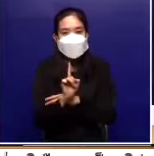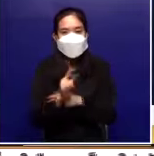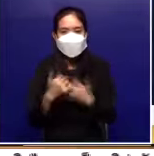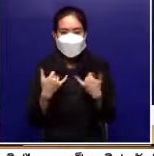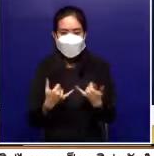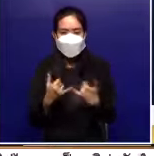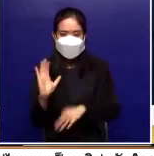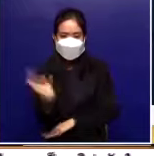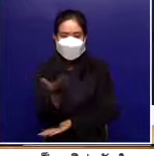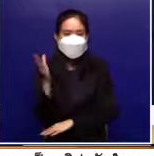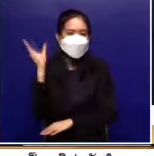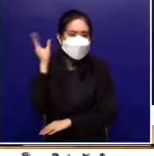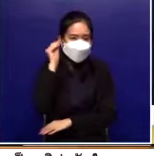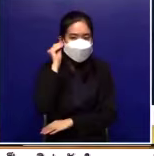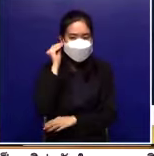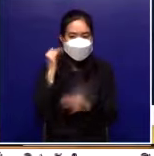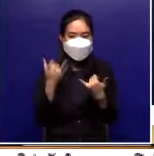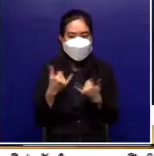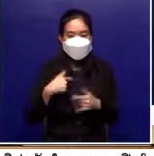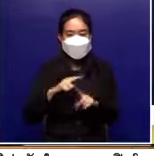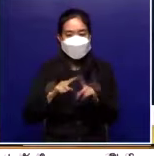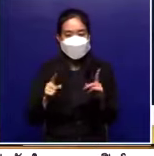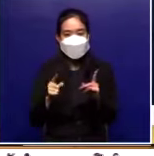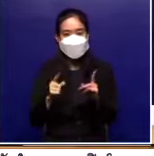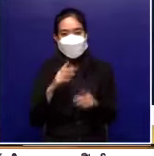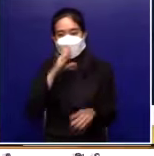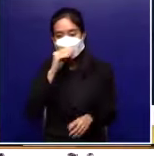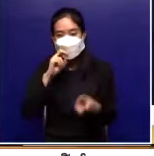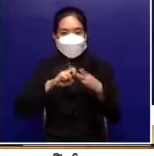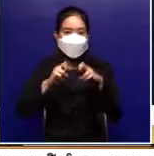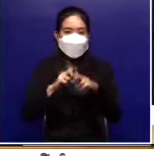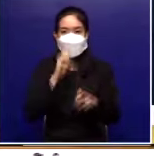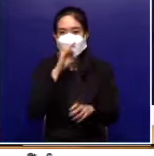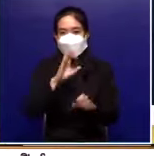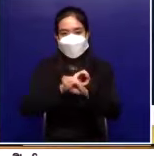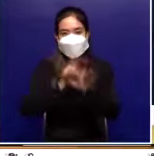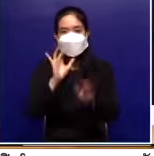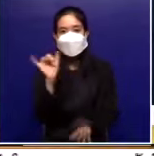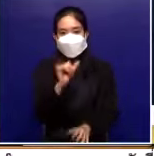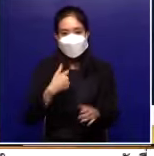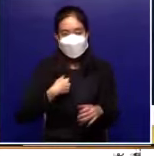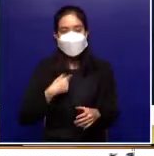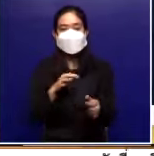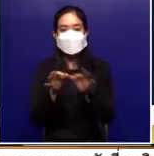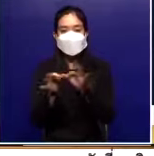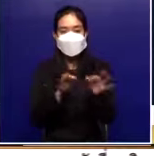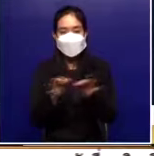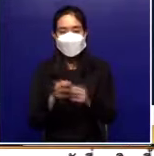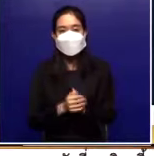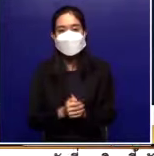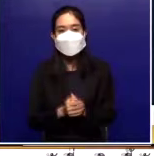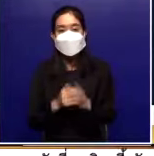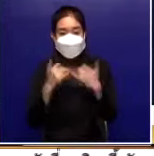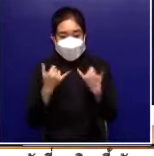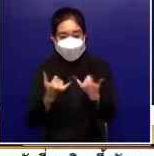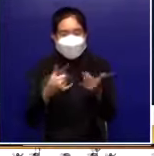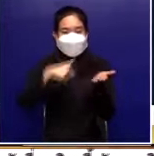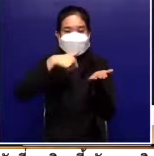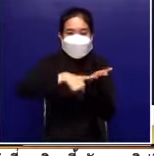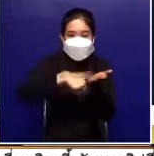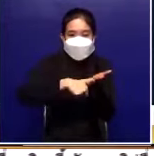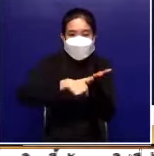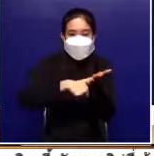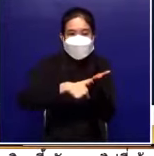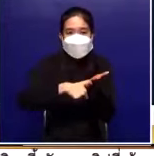ยังไม่มีใครพูดเดี๋ยวเจริญยุทธจะบอกท่านประธานที่เคารพครับหนี้เพดานจะทะลุที่ 60% ทำเหมือนจ